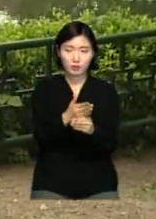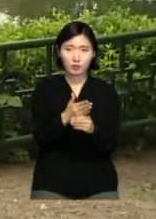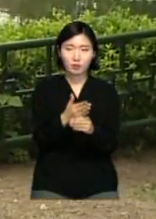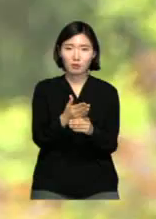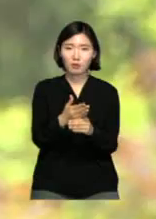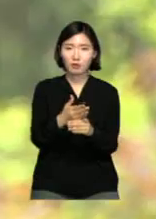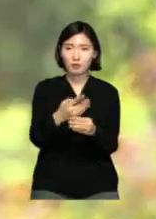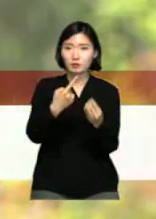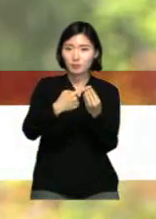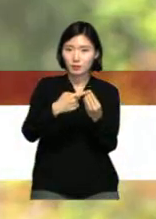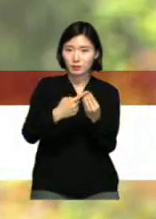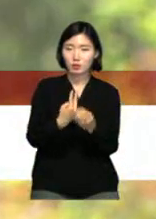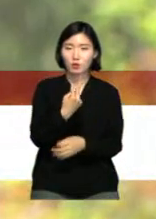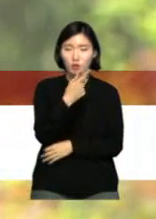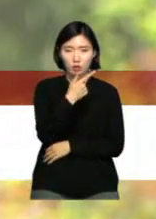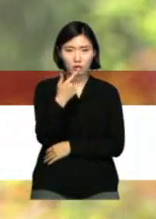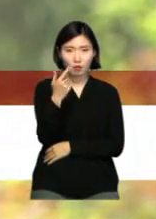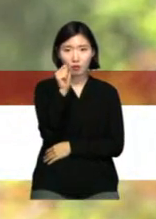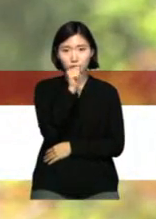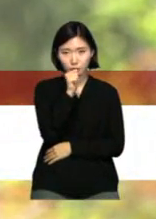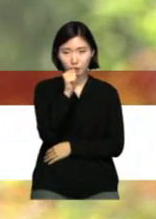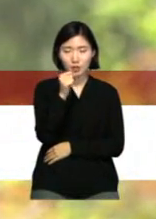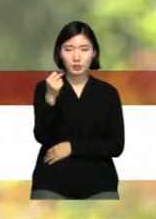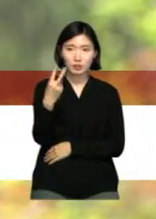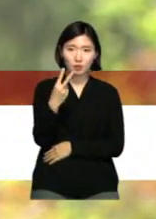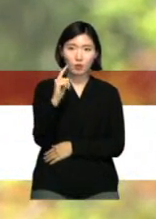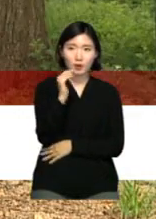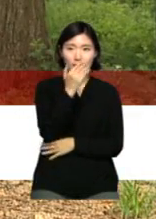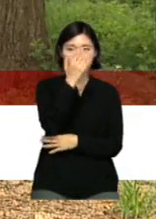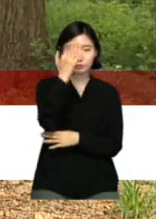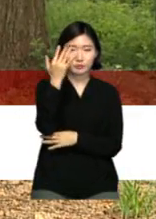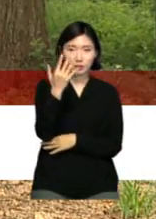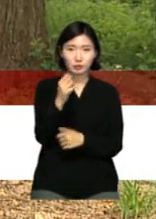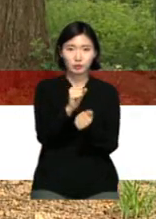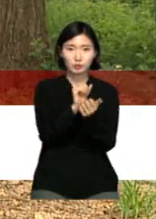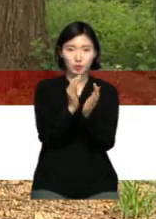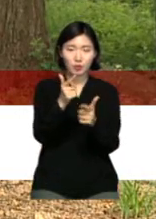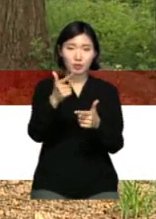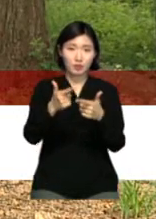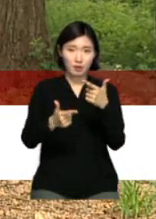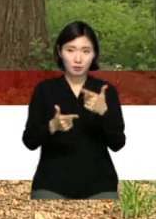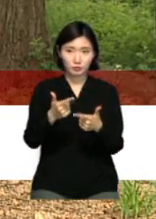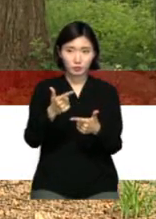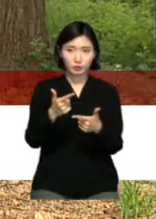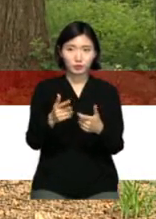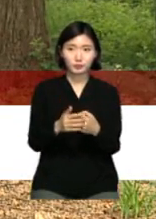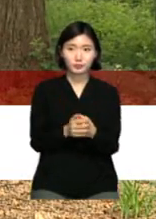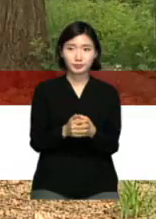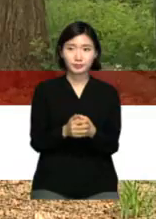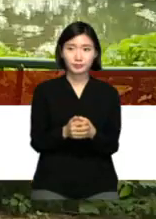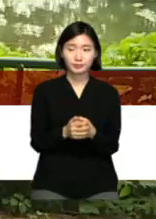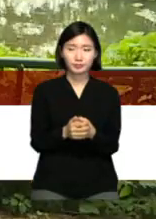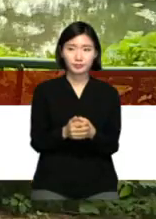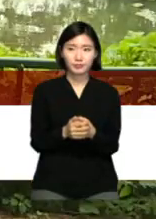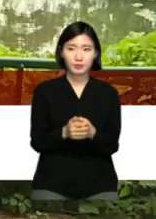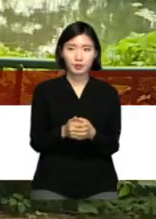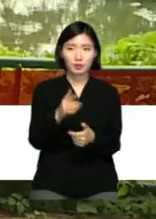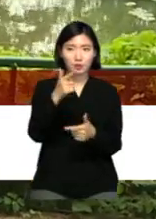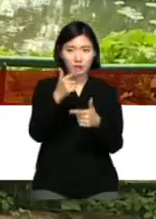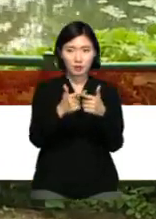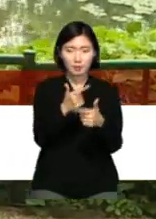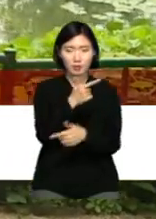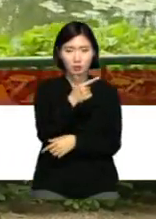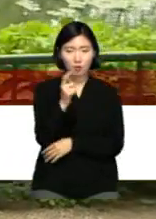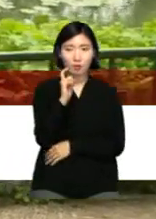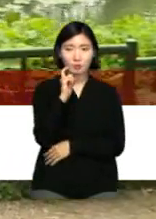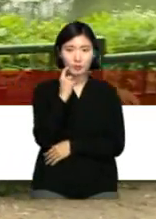공기, 진짜 공기가 너무 좋아요. 그리고 이제 아름다운 꽃, 나무, 진짜 여기 많아요. 나무는 진짜